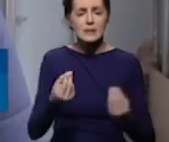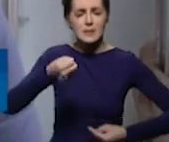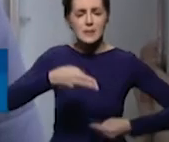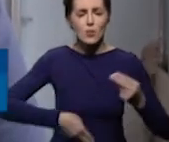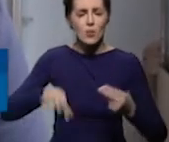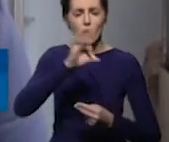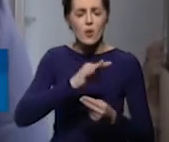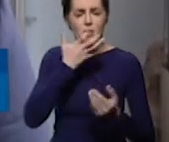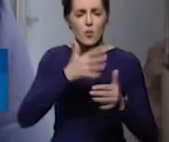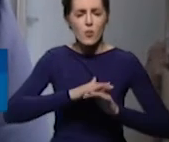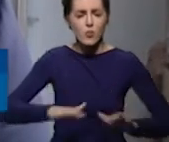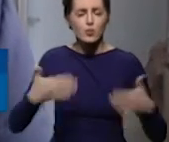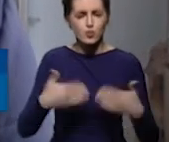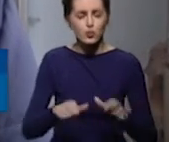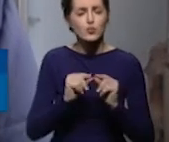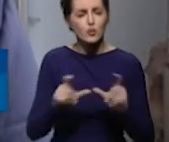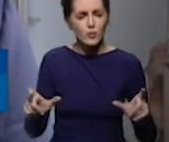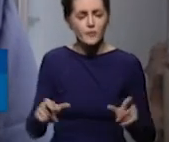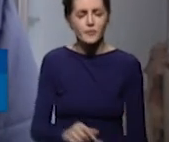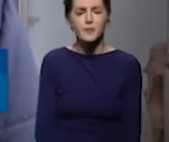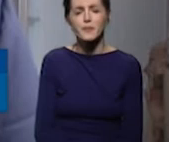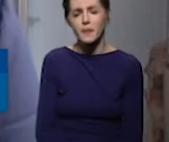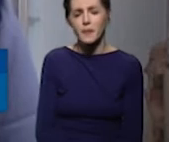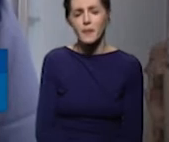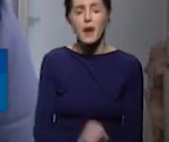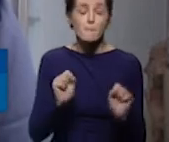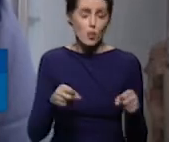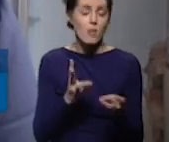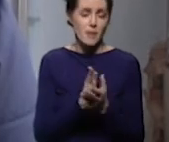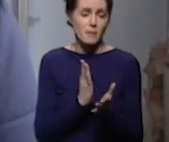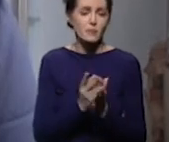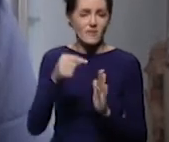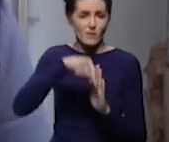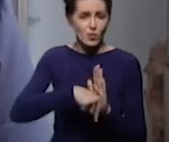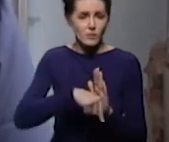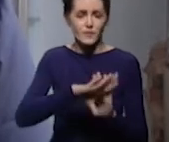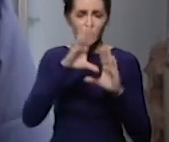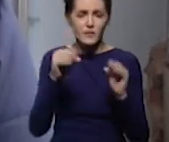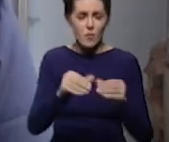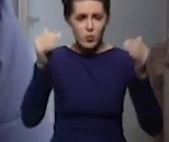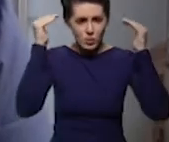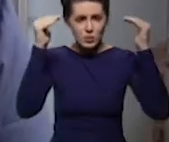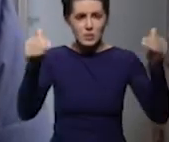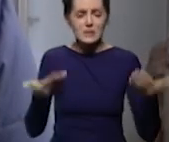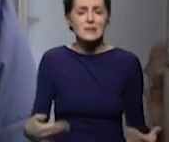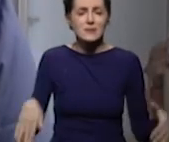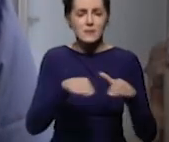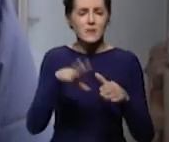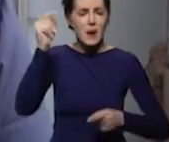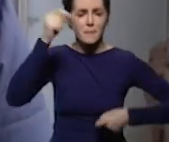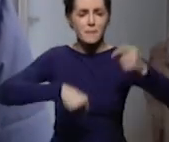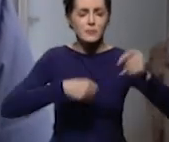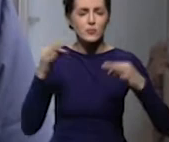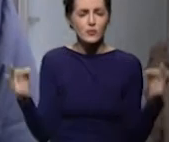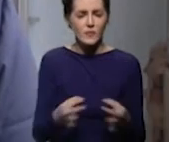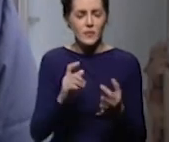систем отопления. В школе уже тепло, в школе уже можно нормально находиться. Полностью закрыта кровля. Кровля уже сейчас не течет, в